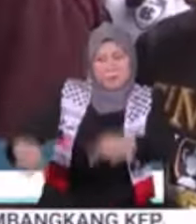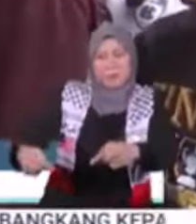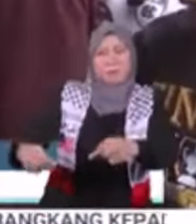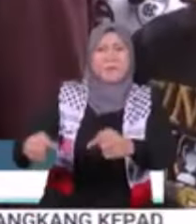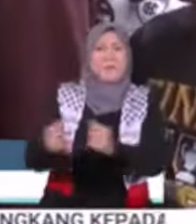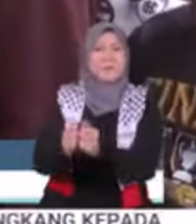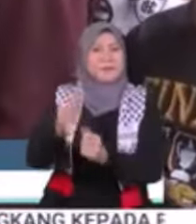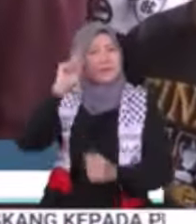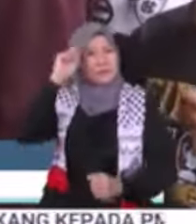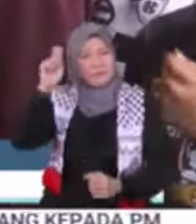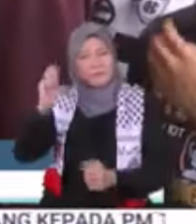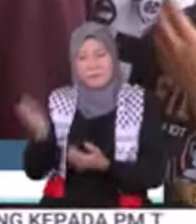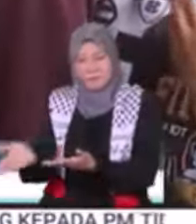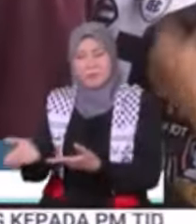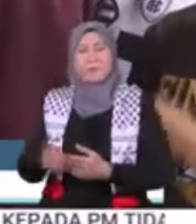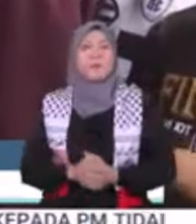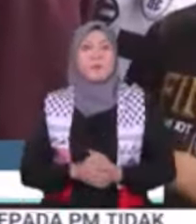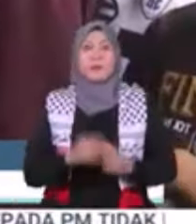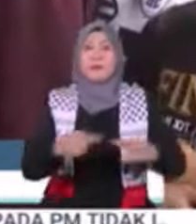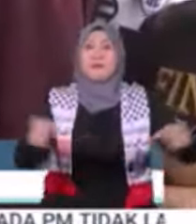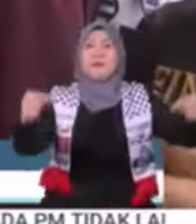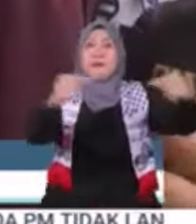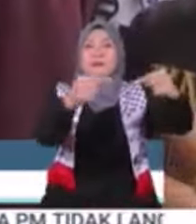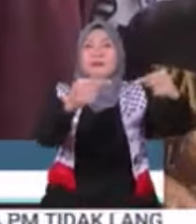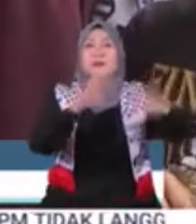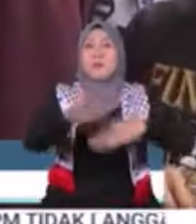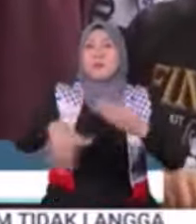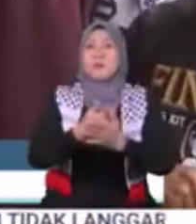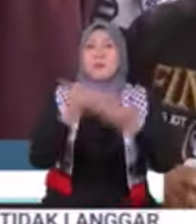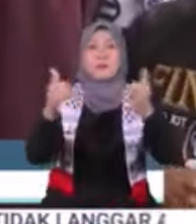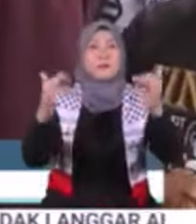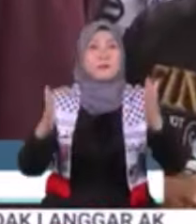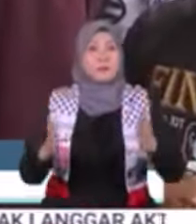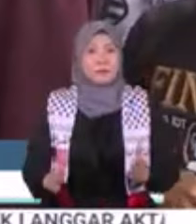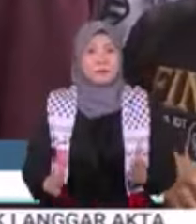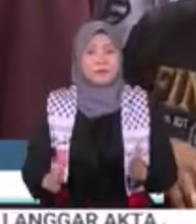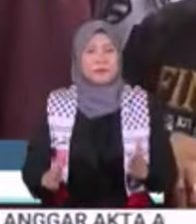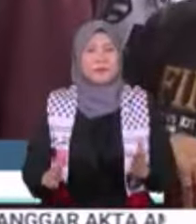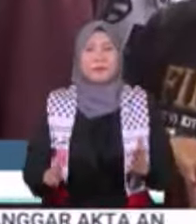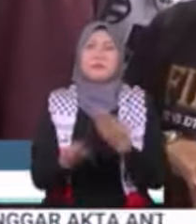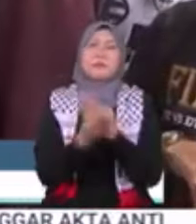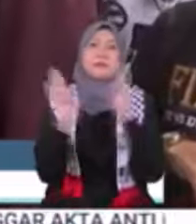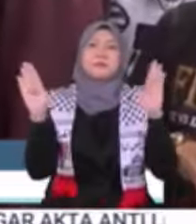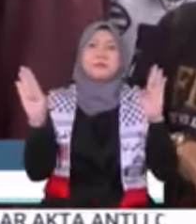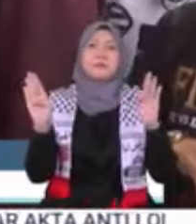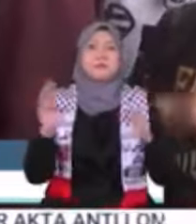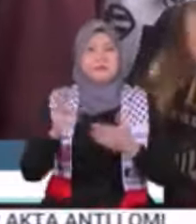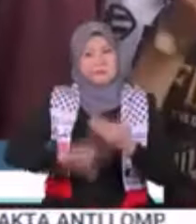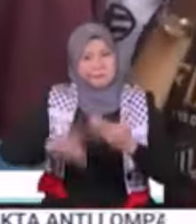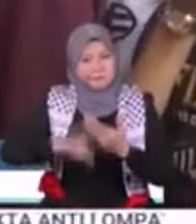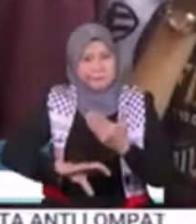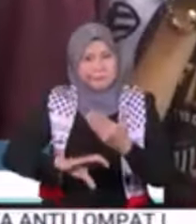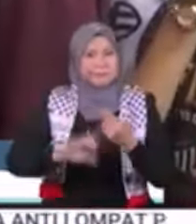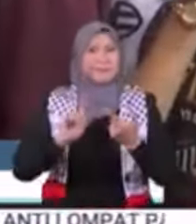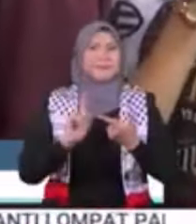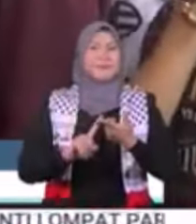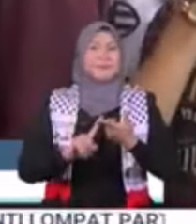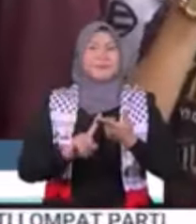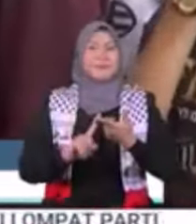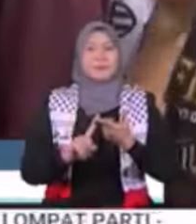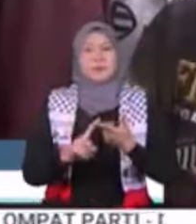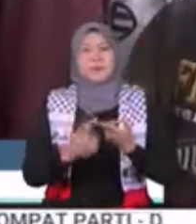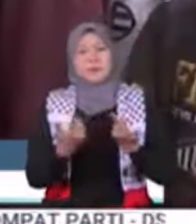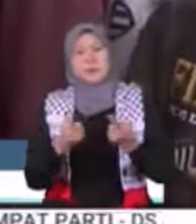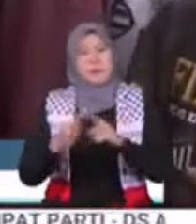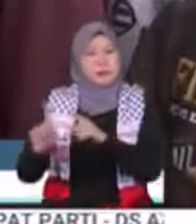malam ni? Okay, pada abang, sebab untuk final ni, semua player semua bebas daripada injuries, bebas daripada pengatungan.